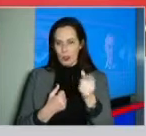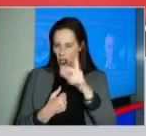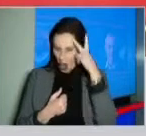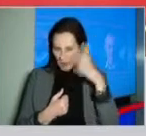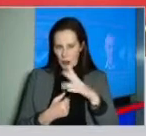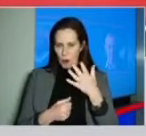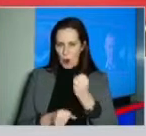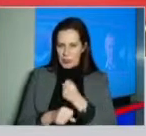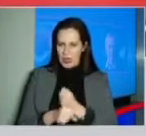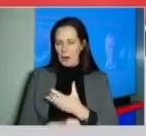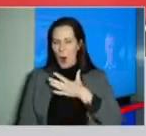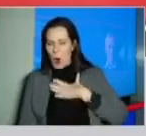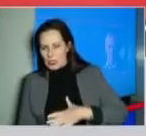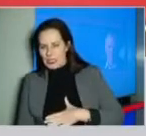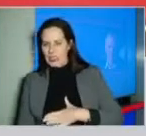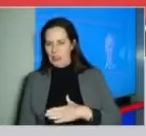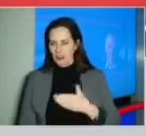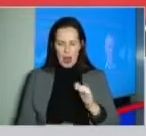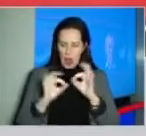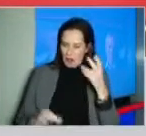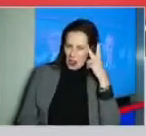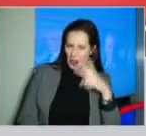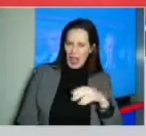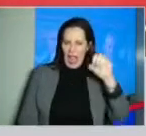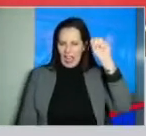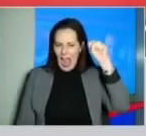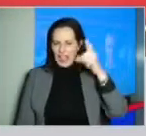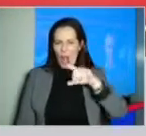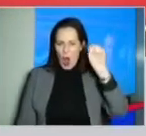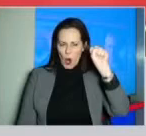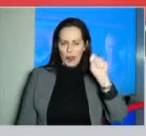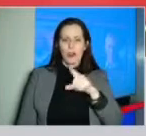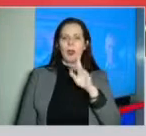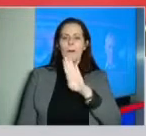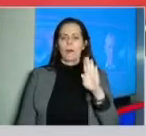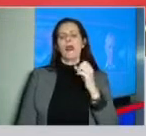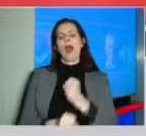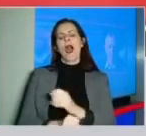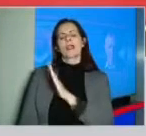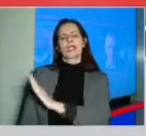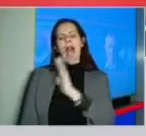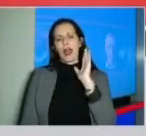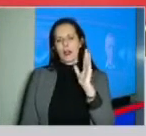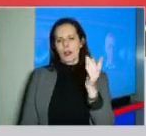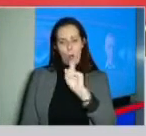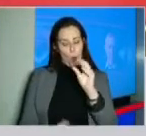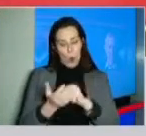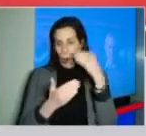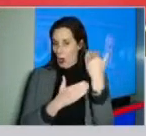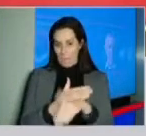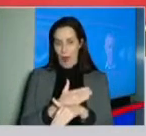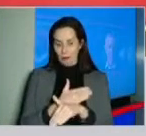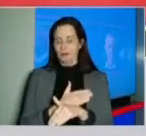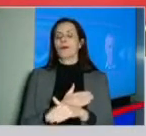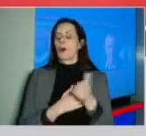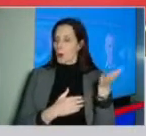הוא רוצה. שאף אחד לא הבין מה הוא רוצה, וכל הכהנה, לא כהנה, לא משנה, הוא עשה לו את האיחוד שלו, הוא לא גמר אני חושב, הוא